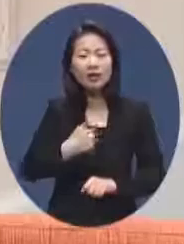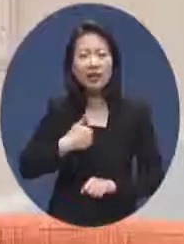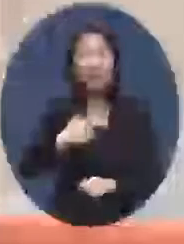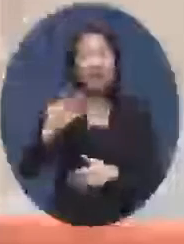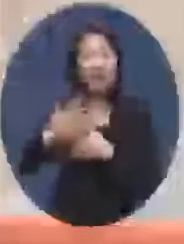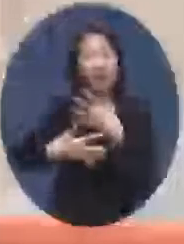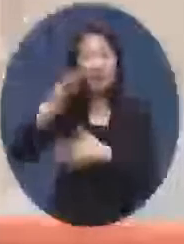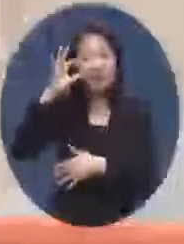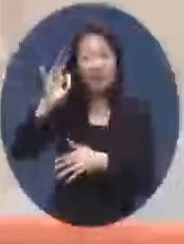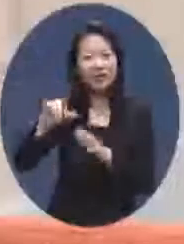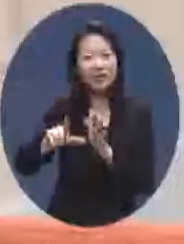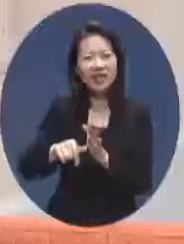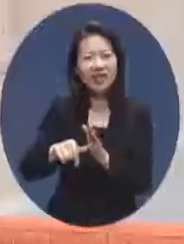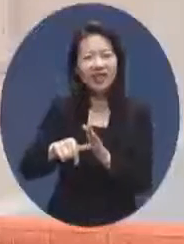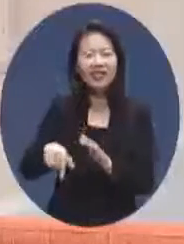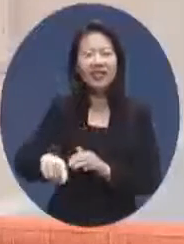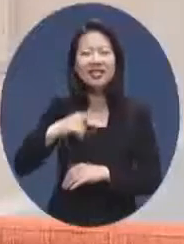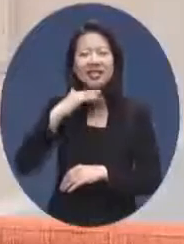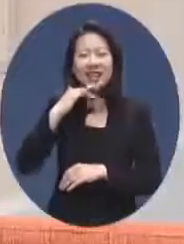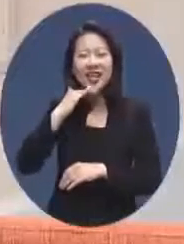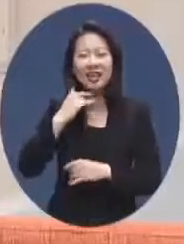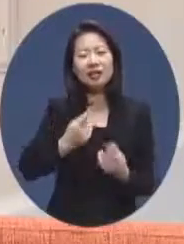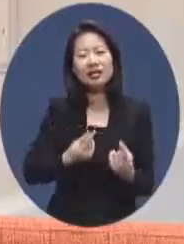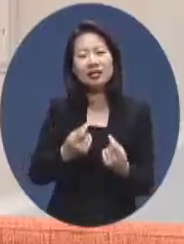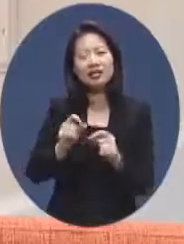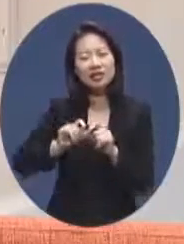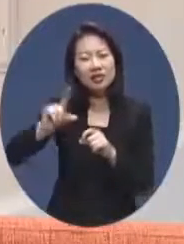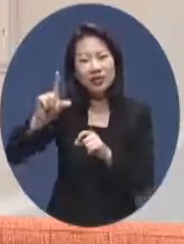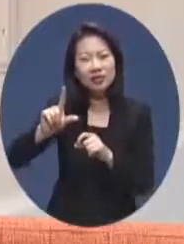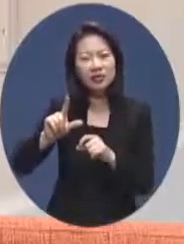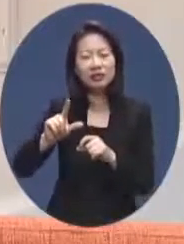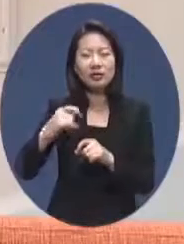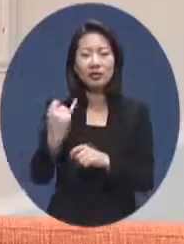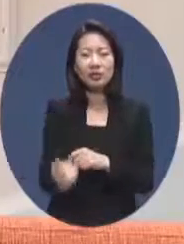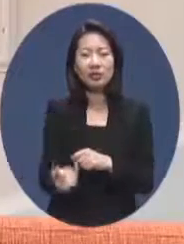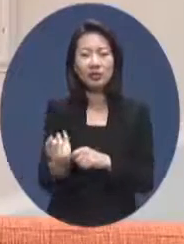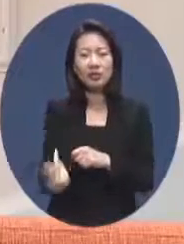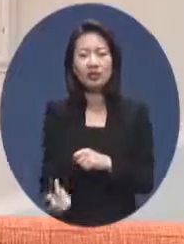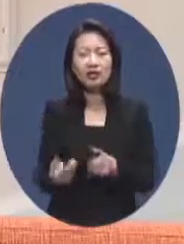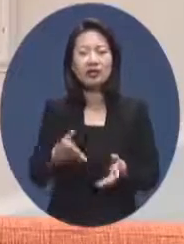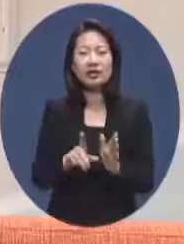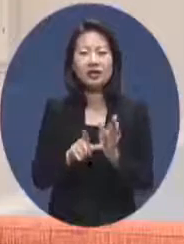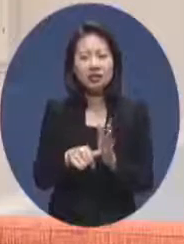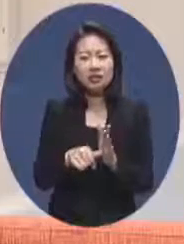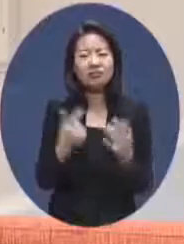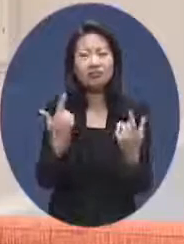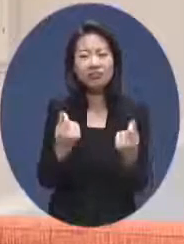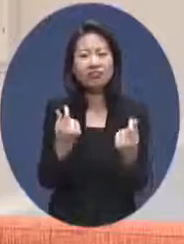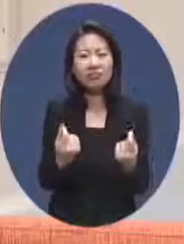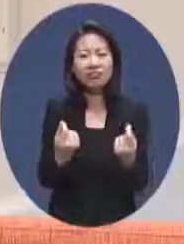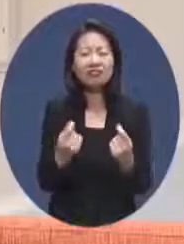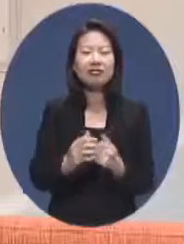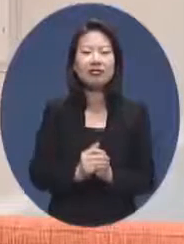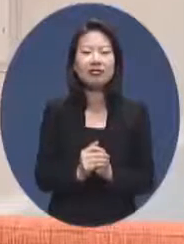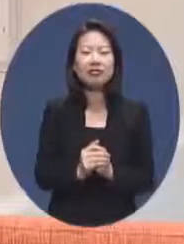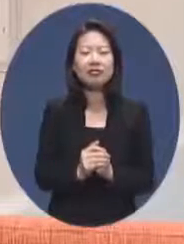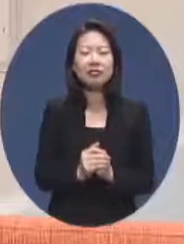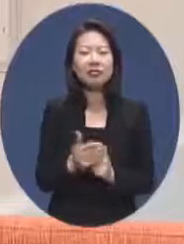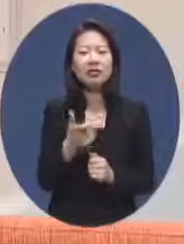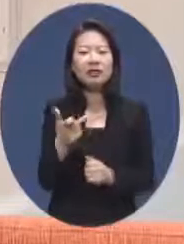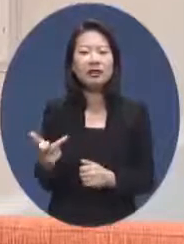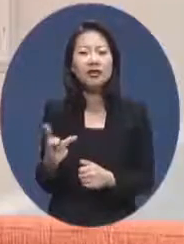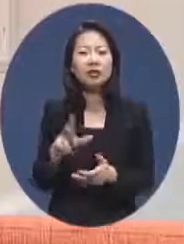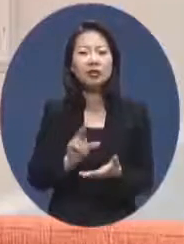이렇게 화면을 봤을 때는요, 그 나이 아이들이 흔히 동생을 봤을 때잘 그러는 행동들이에요. 그리고 그게 크게